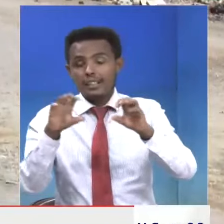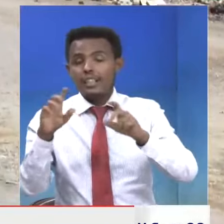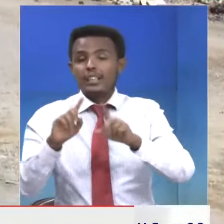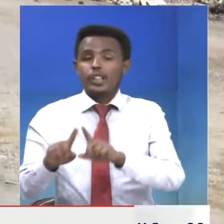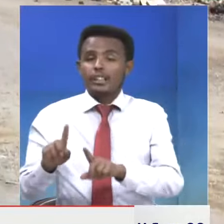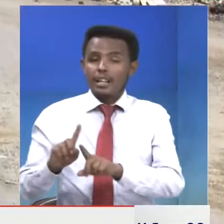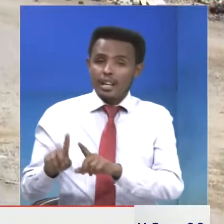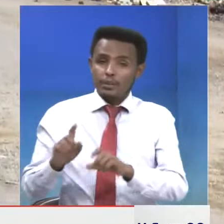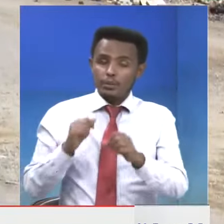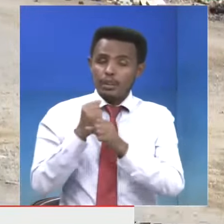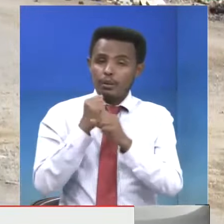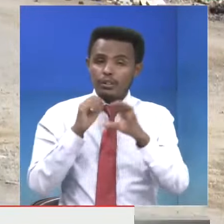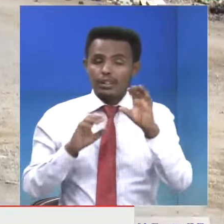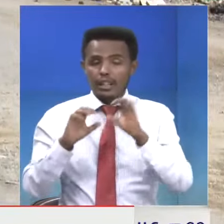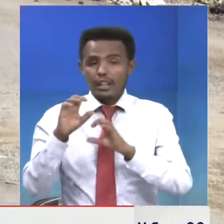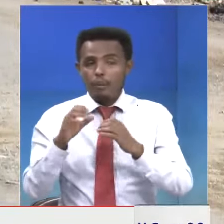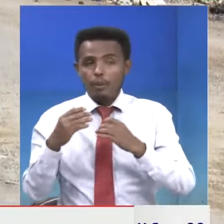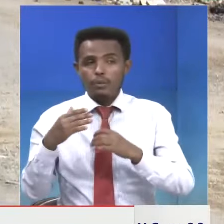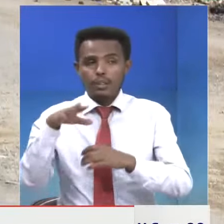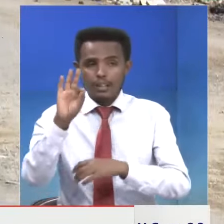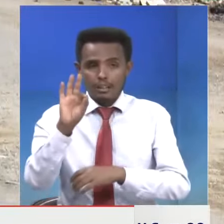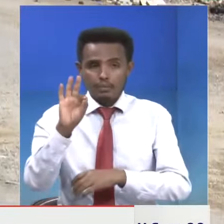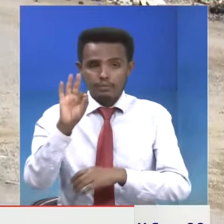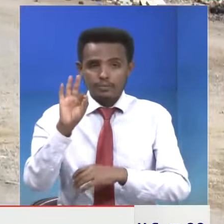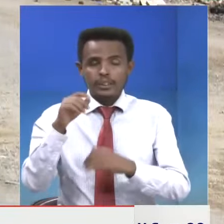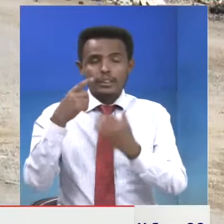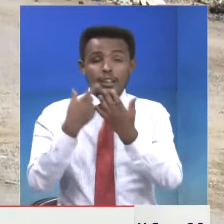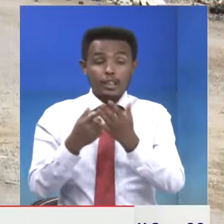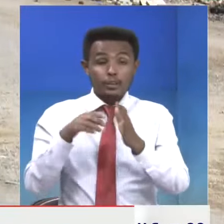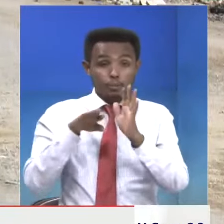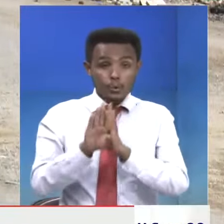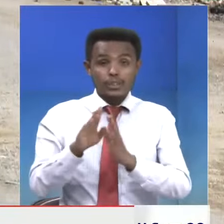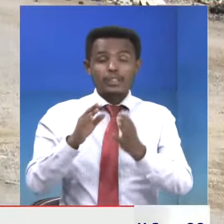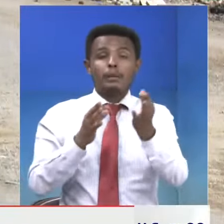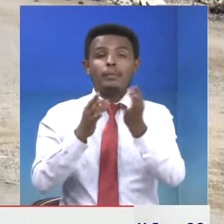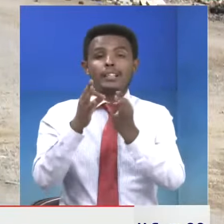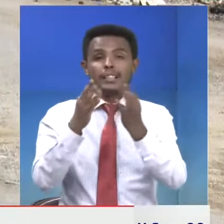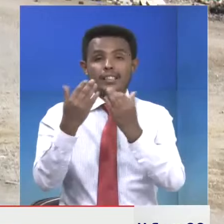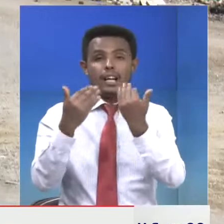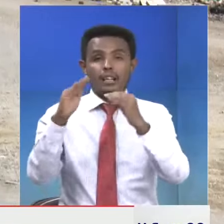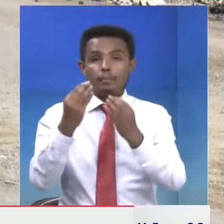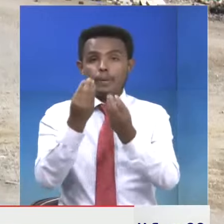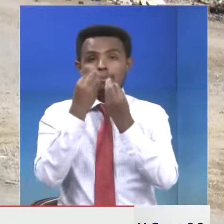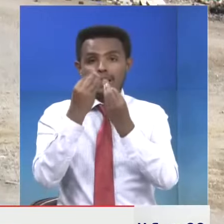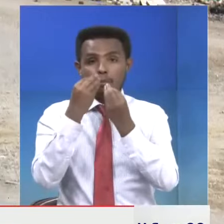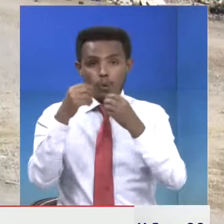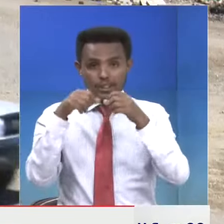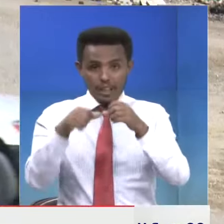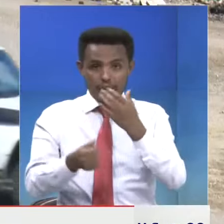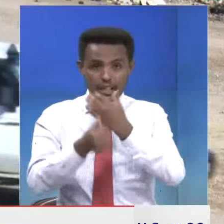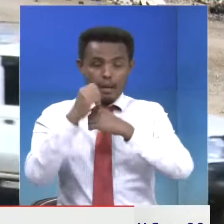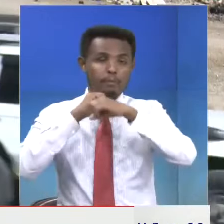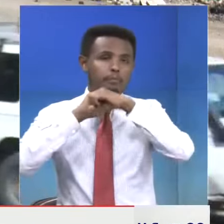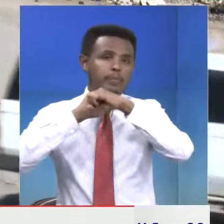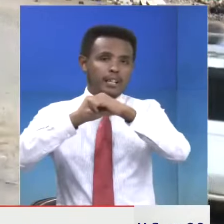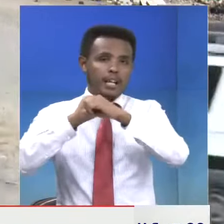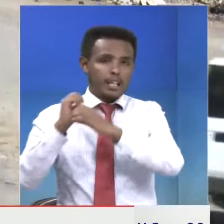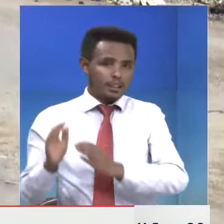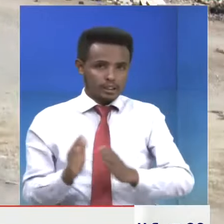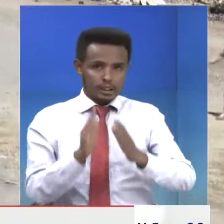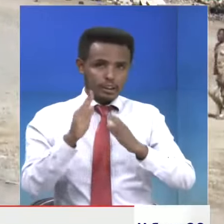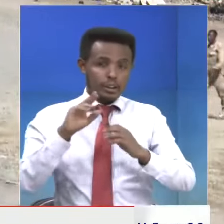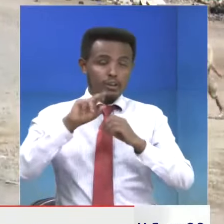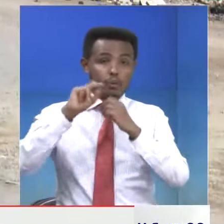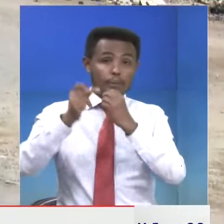የተለያዩ ስራዎች እየተከናወኑ ይገኛሉ። ከነዚህም ውስጥ የተወሰኑትን ለመጥቀስ ያክል በምግብ ዋስትናና አደጋ መከላከል ዝግጁነት